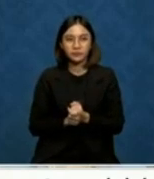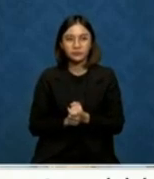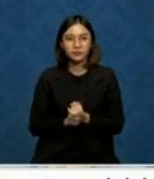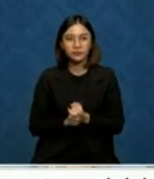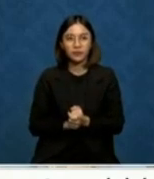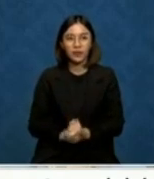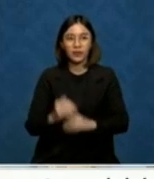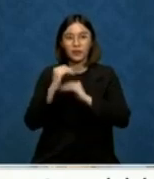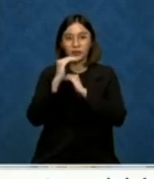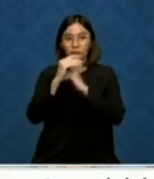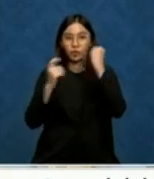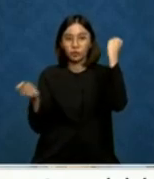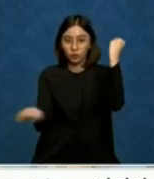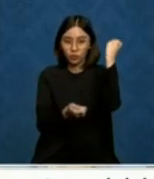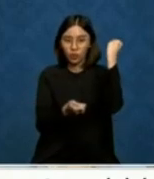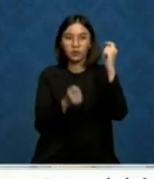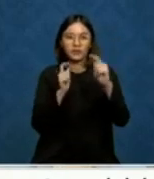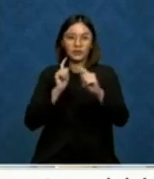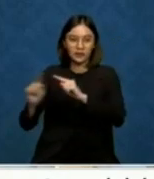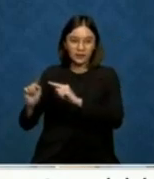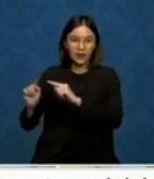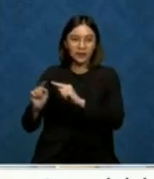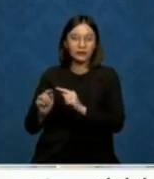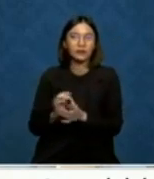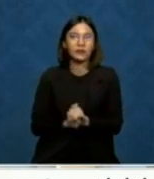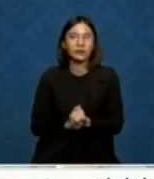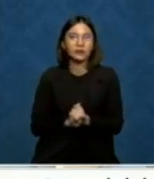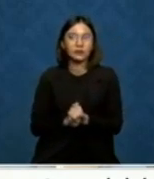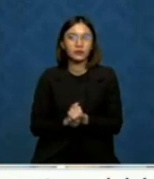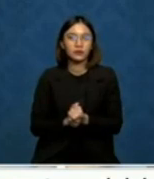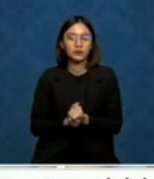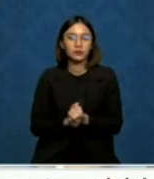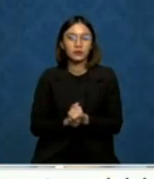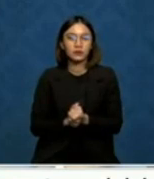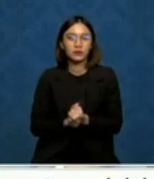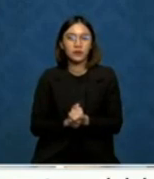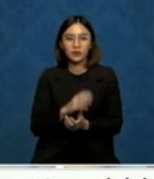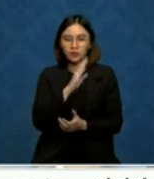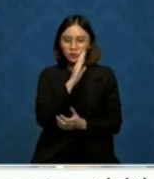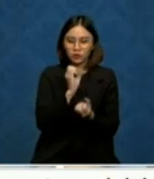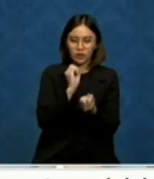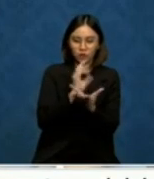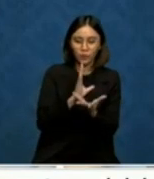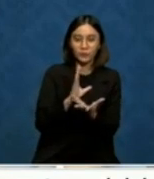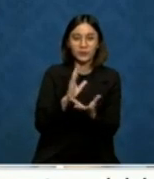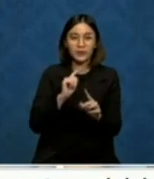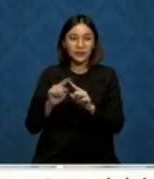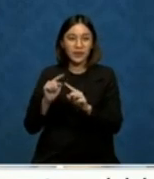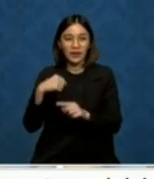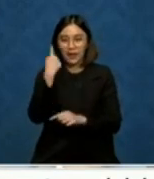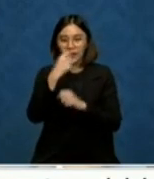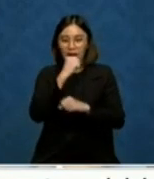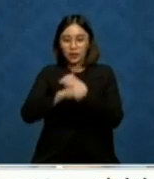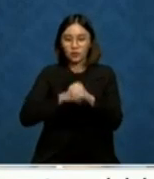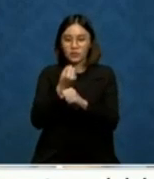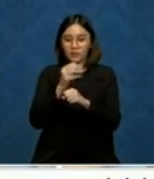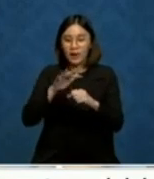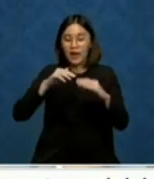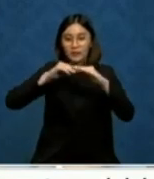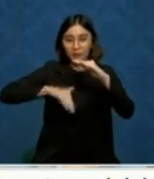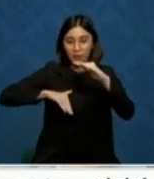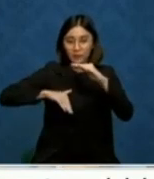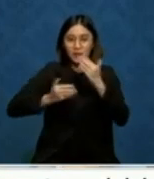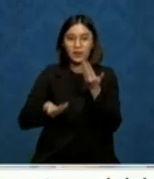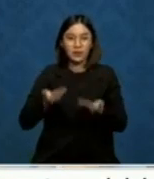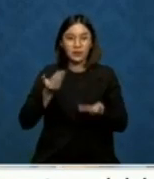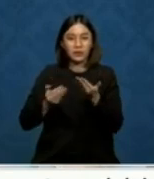กำหนดโทษนะครับใหมีบทชะกันนะครับสำหรับการก่อเหตุนะครับกับผู้ที่มีอายุต่ำกว่า15ปีหรือ